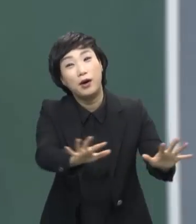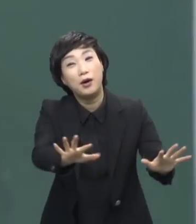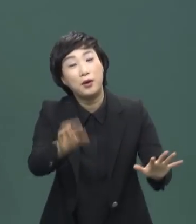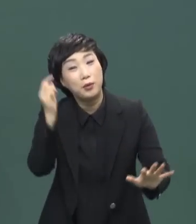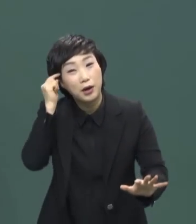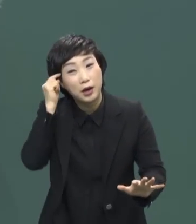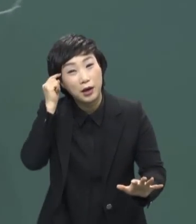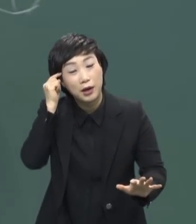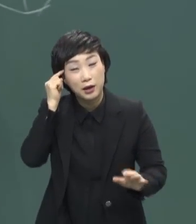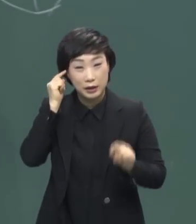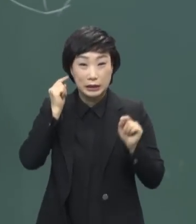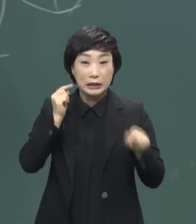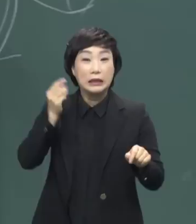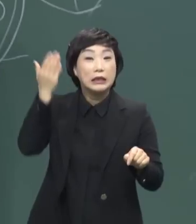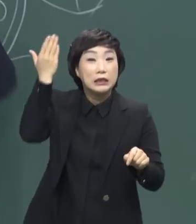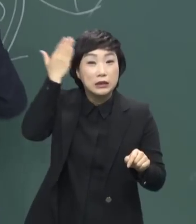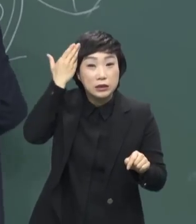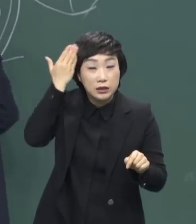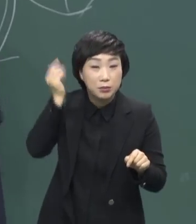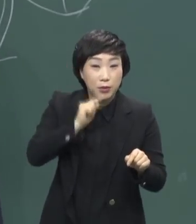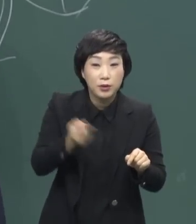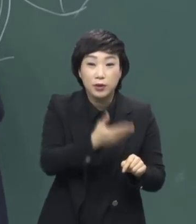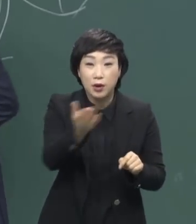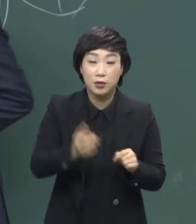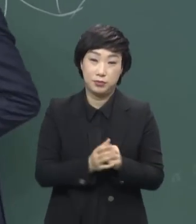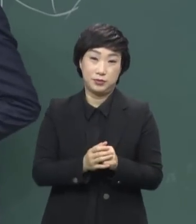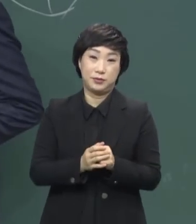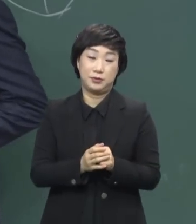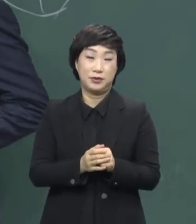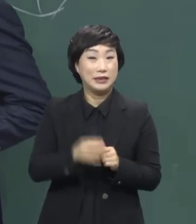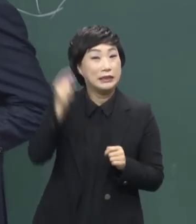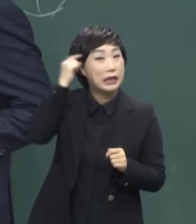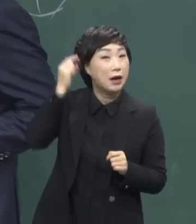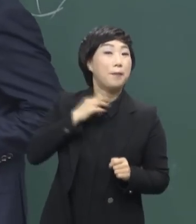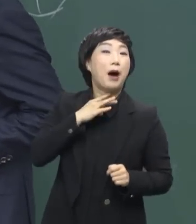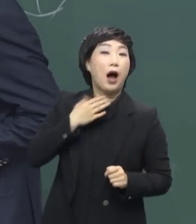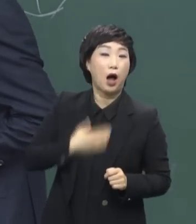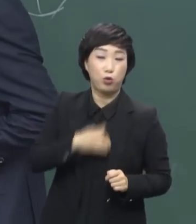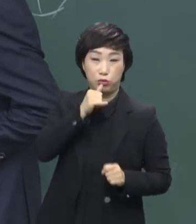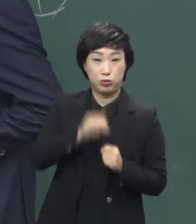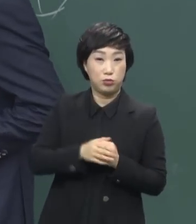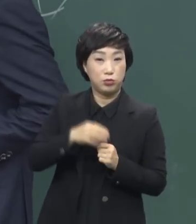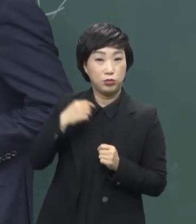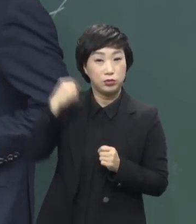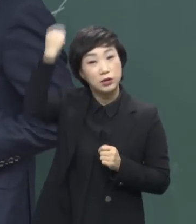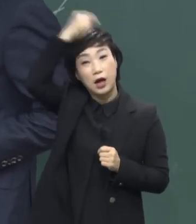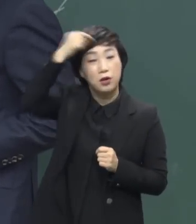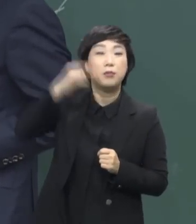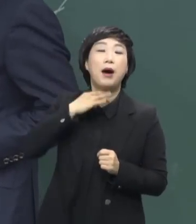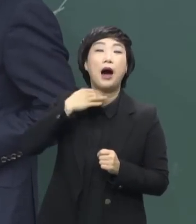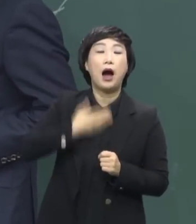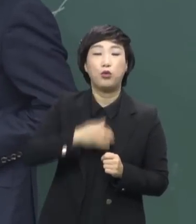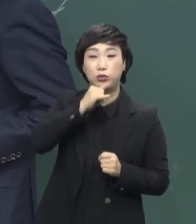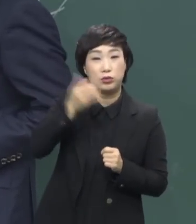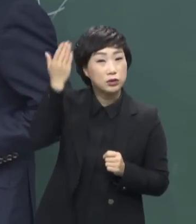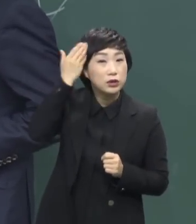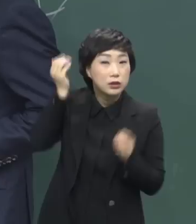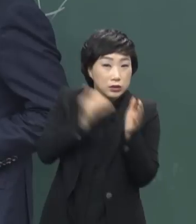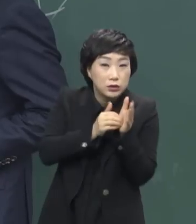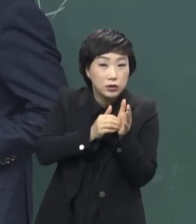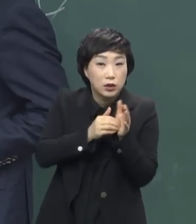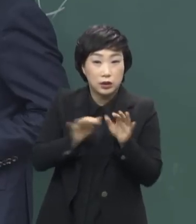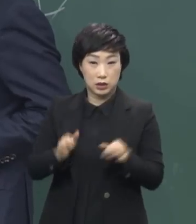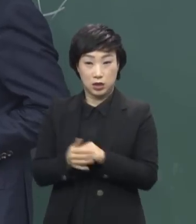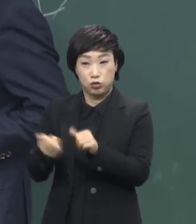이 지식은 다시 말해서 머리로만 알고 있기 때문에 죽을 일이 있으면 이